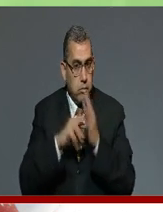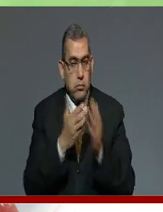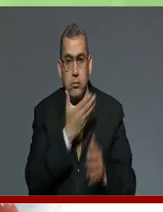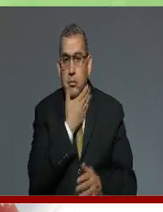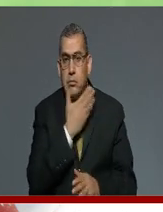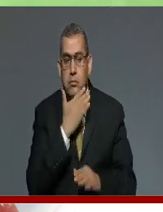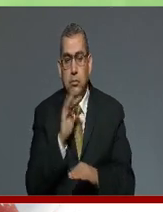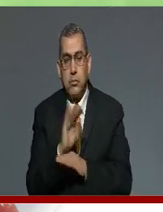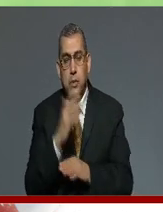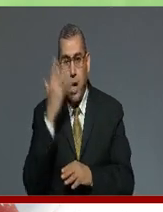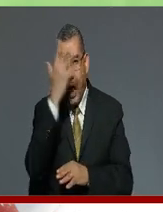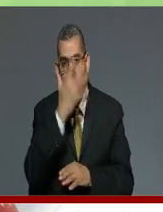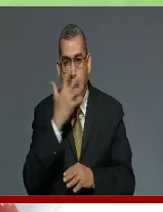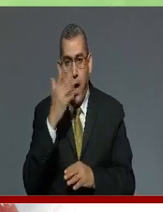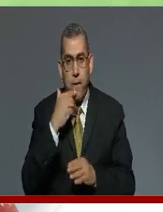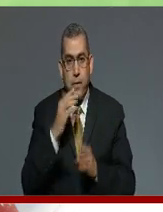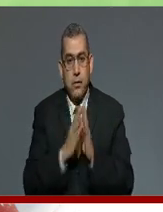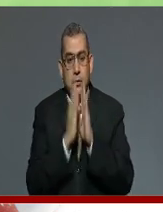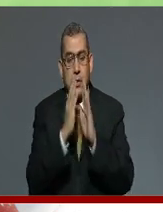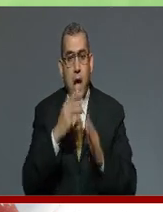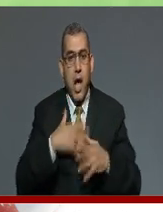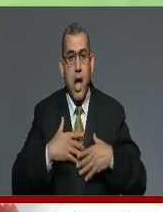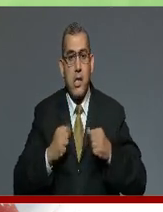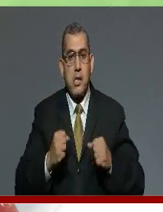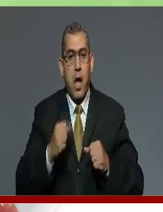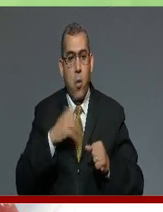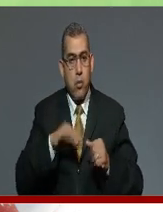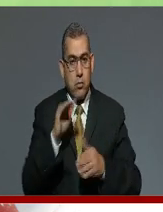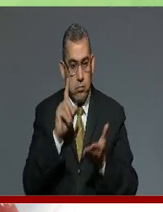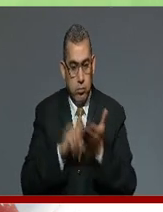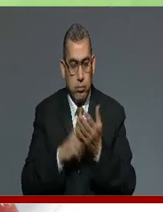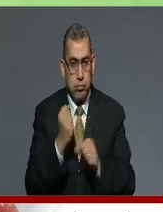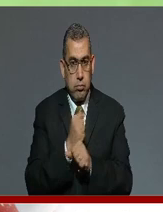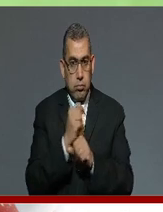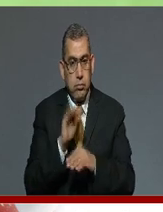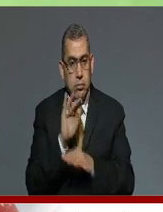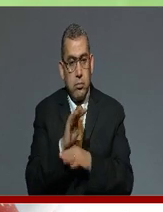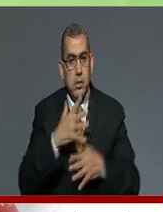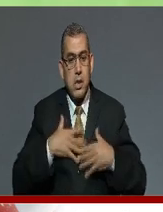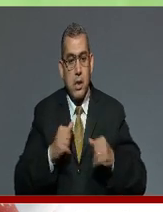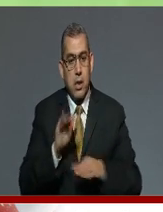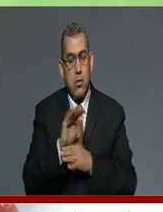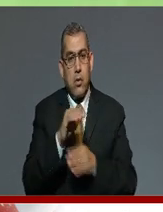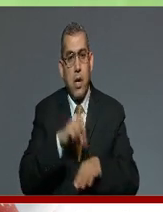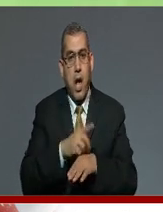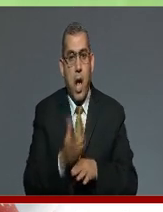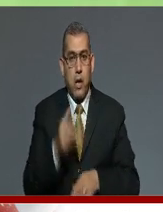افريقيا اجنده الصحه بطريقه جاده وتستثمر في الصحه العامه